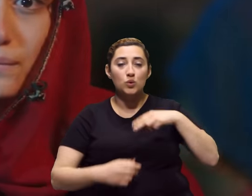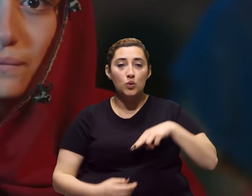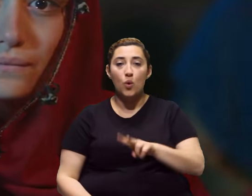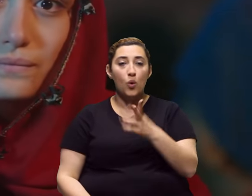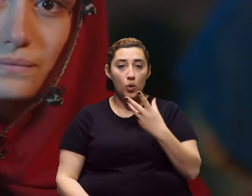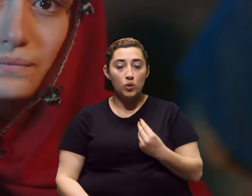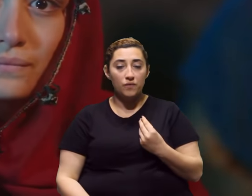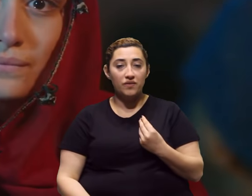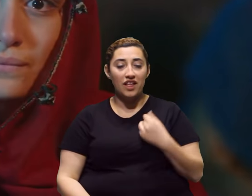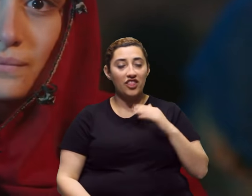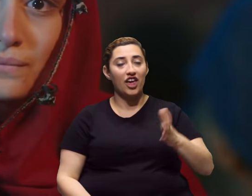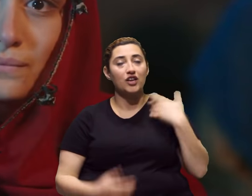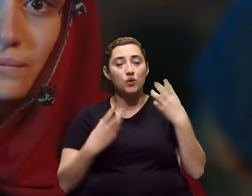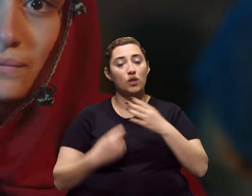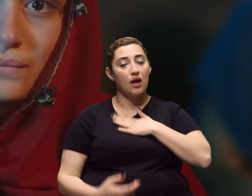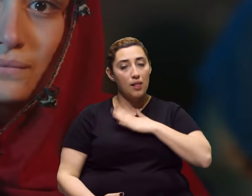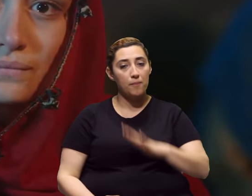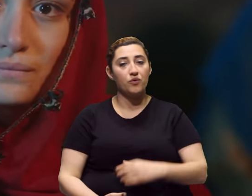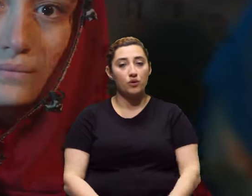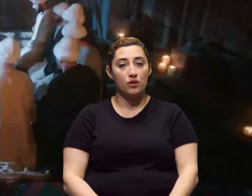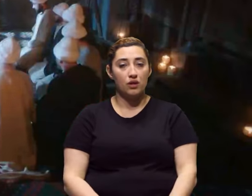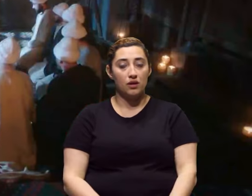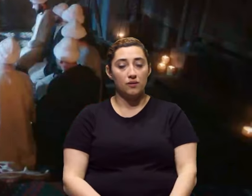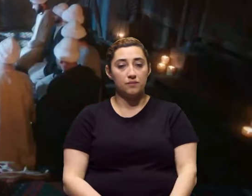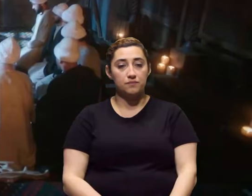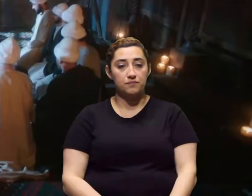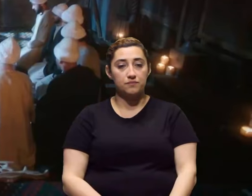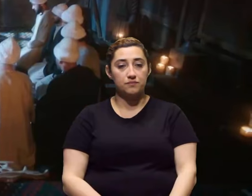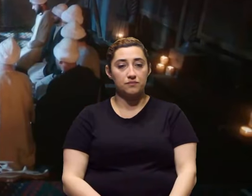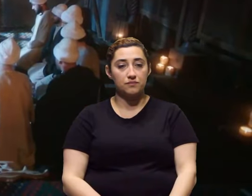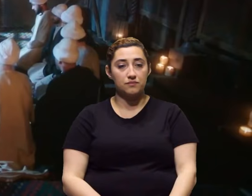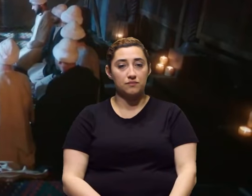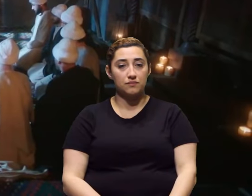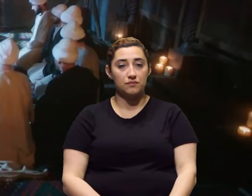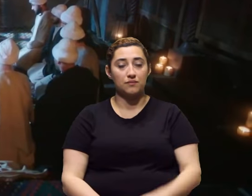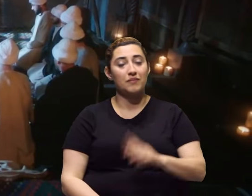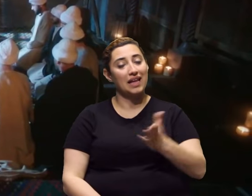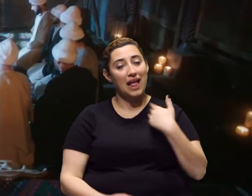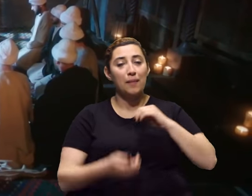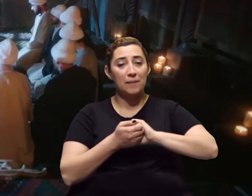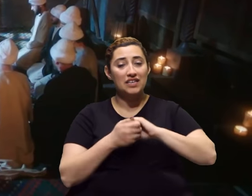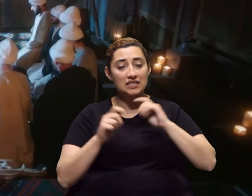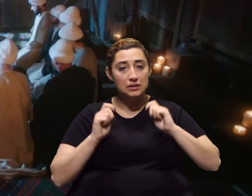yolundan geçtik elhamdülillah. Beri gel barışalım,